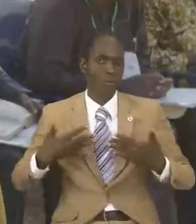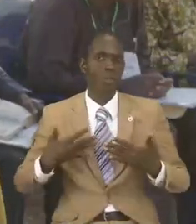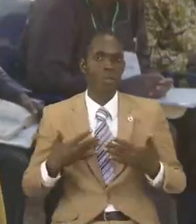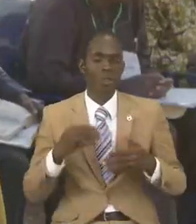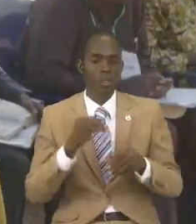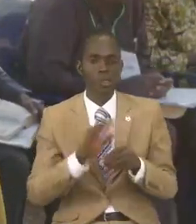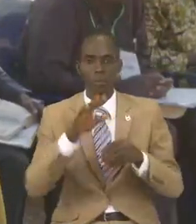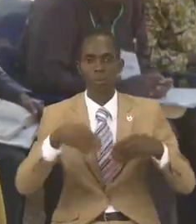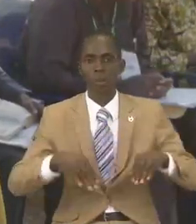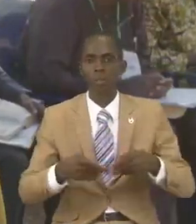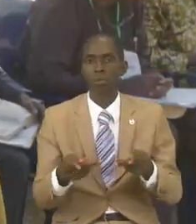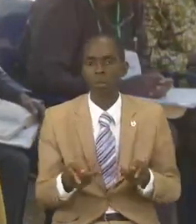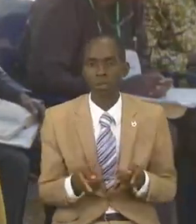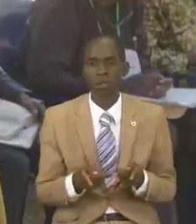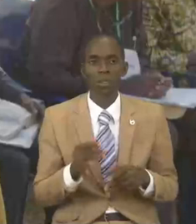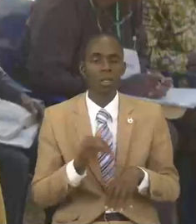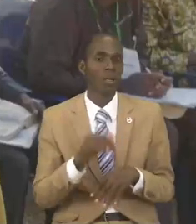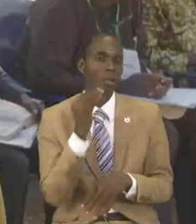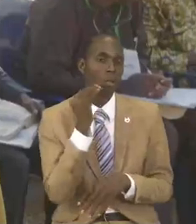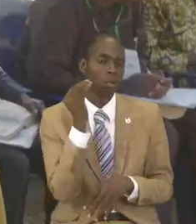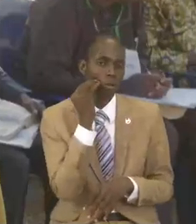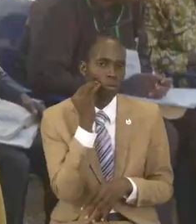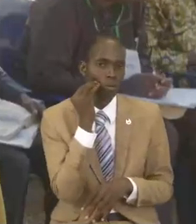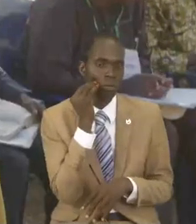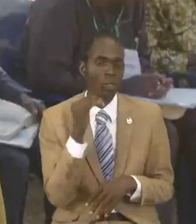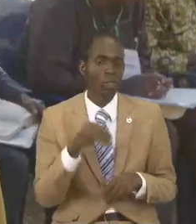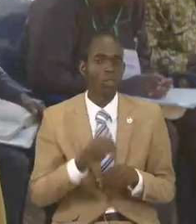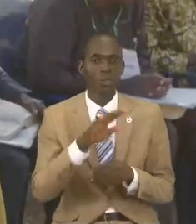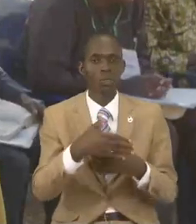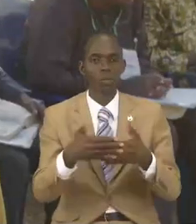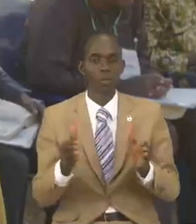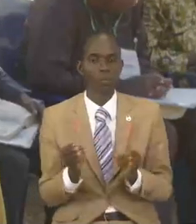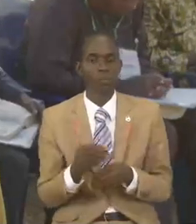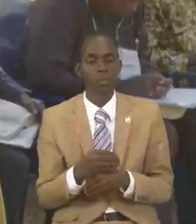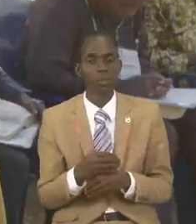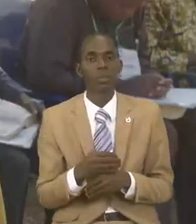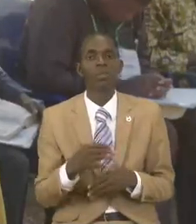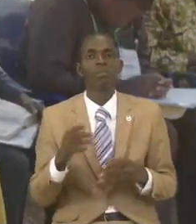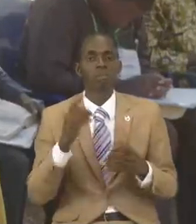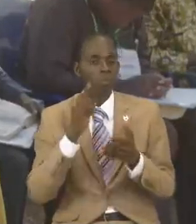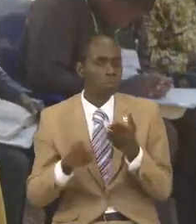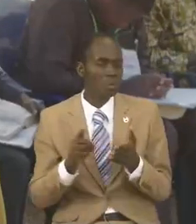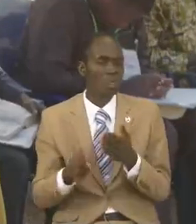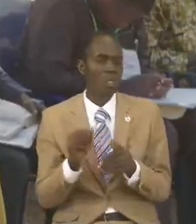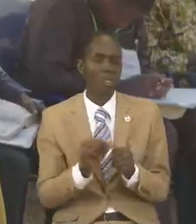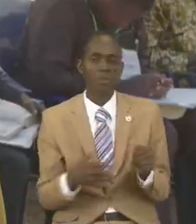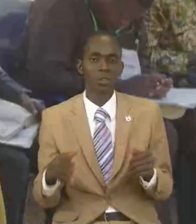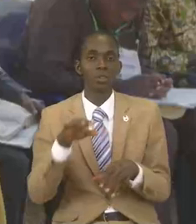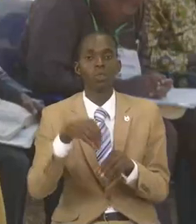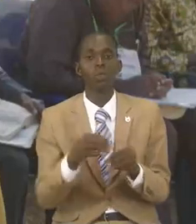examine ta vie au marché, à la maison, au bureau, examine ta vie à